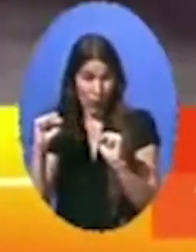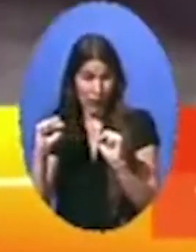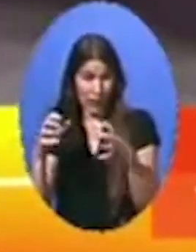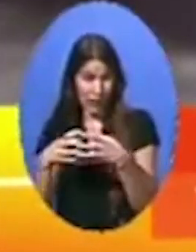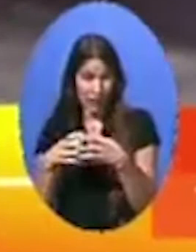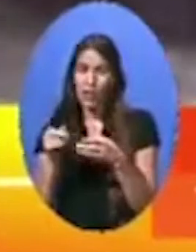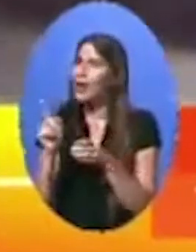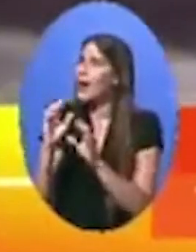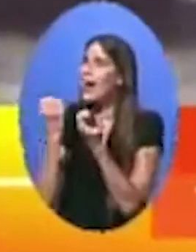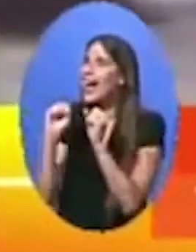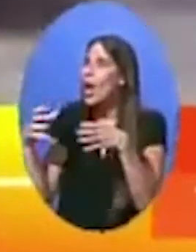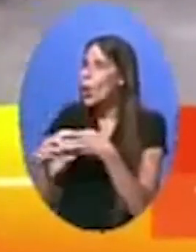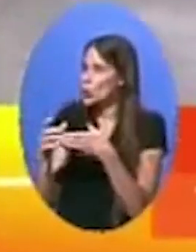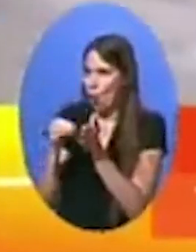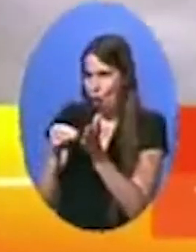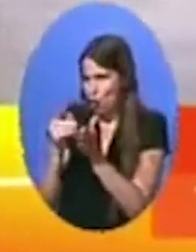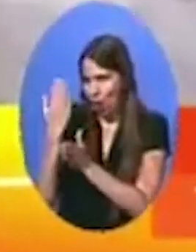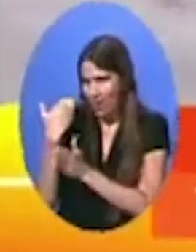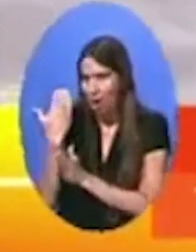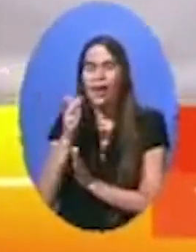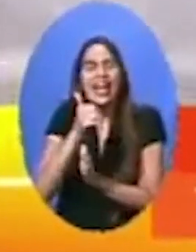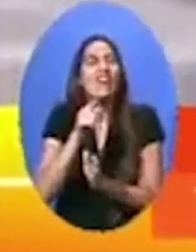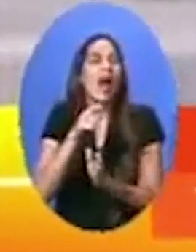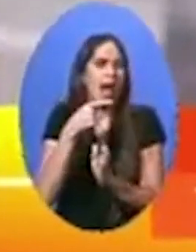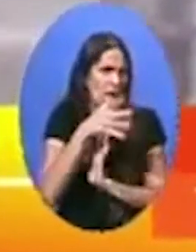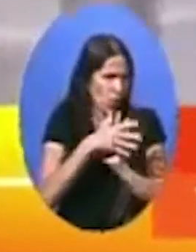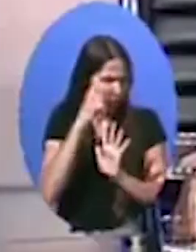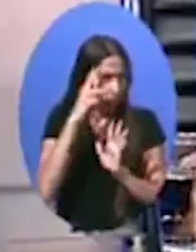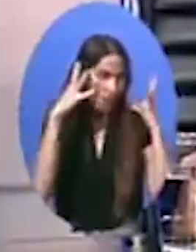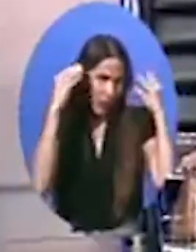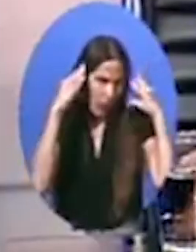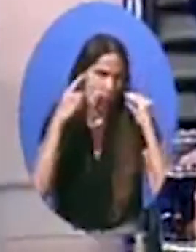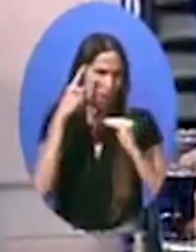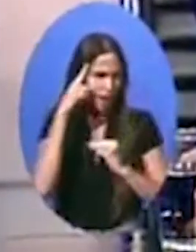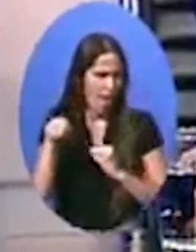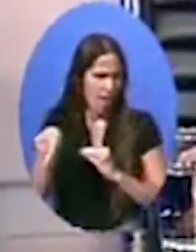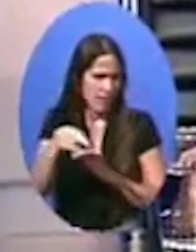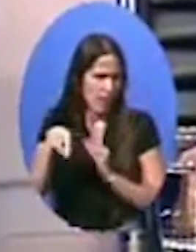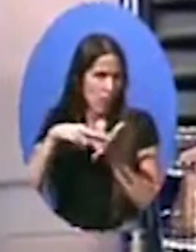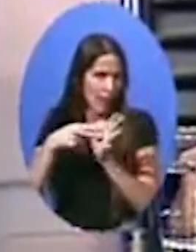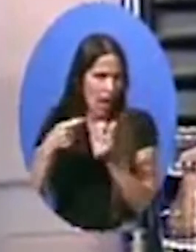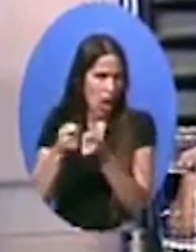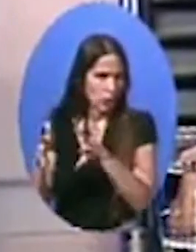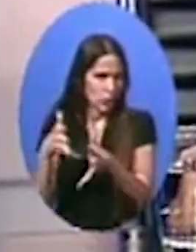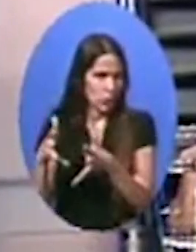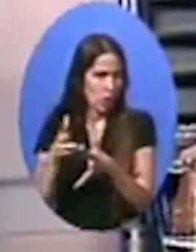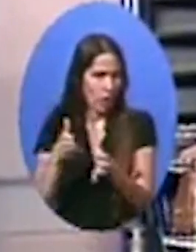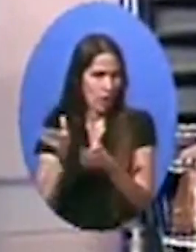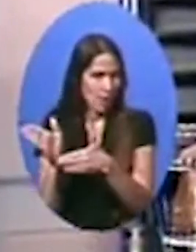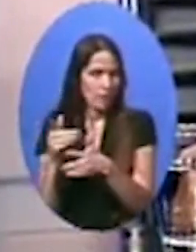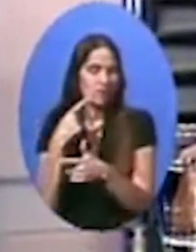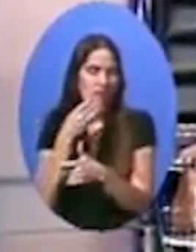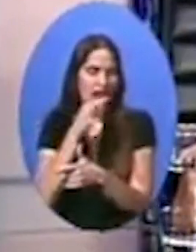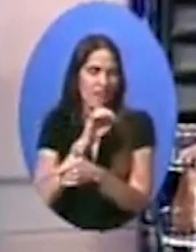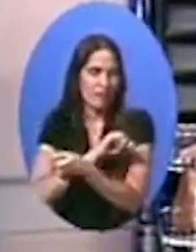טוב, חירות עוד לא הייתה. לא, אבל כאילו מה שלא היה... זאת אומרת, בן גוריון כבר אומר, ברור שיהיה פה מנגנונים פוליטיים, הנה זה דרך לגמור להם